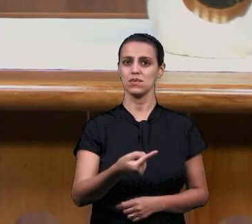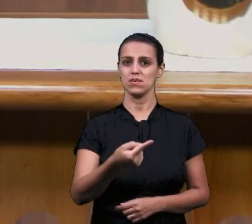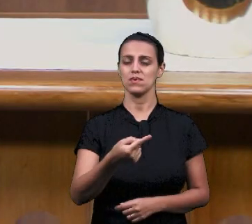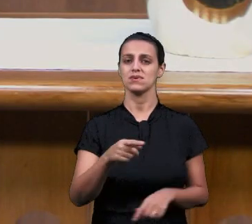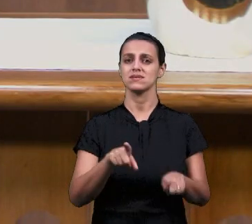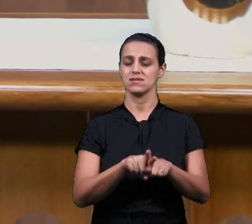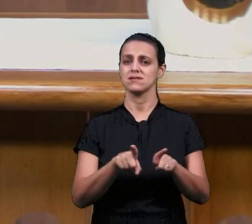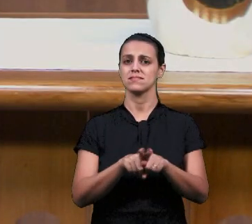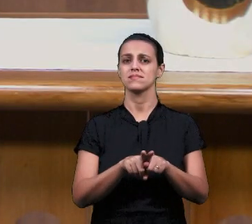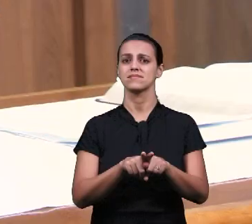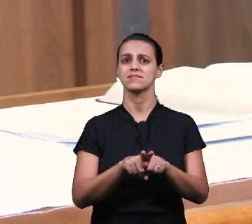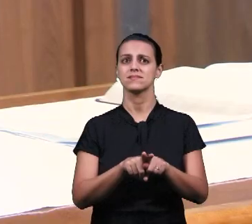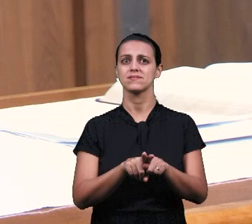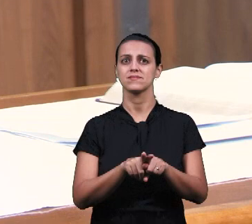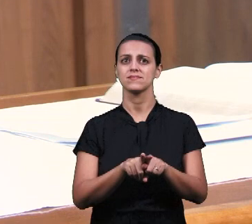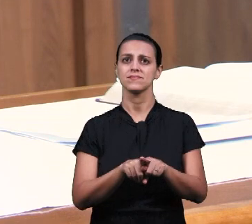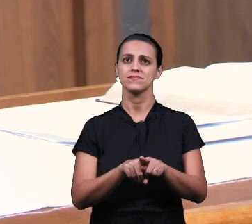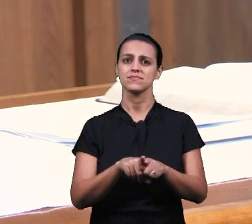voir